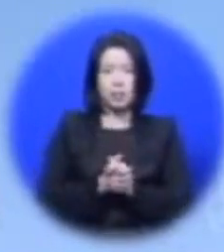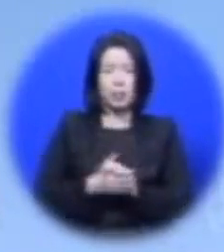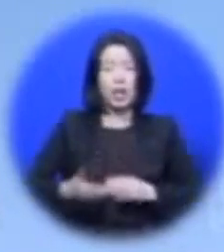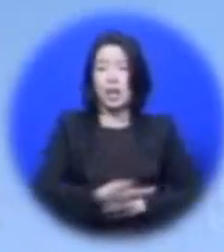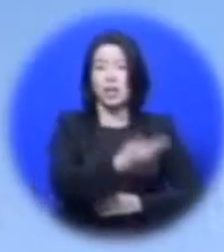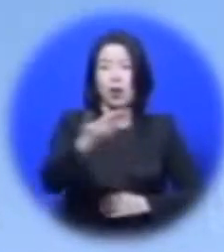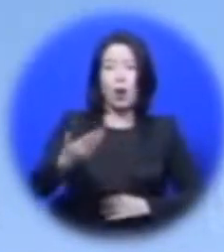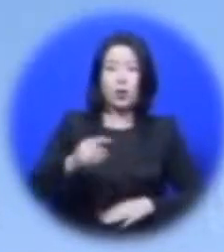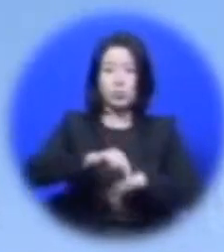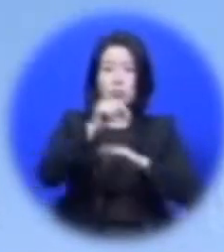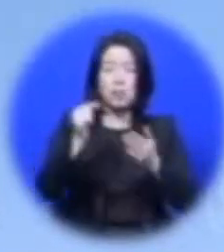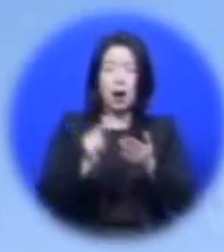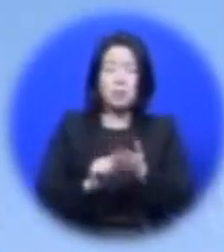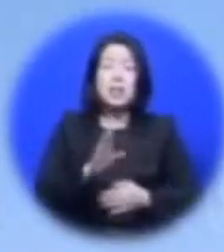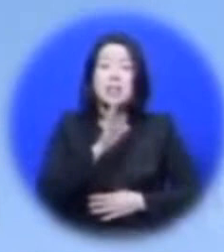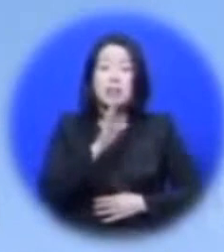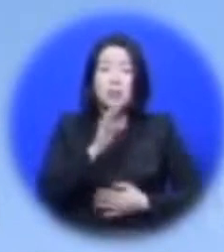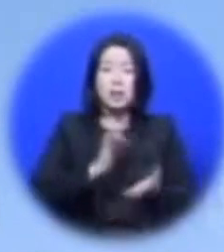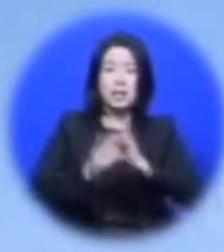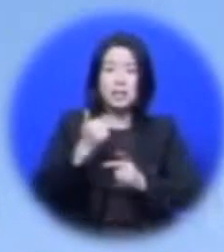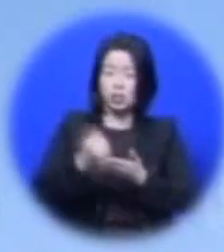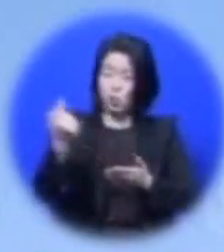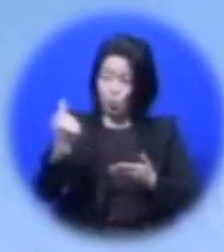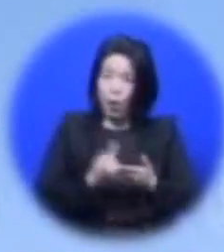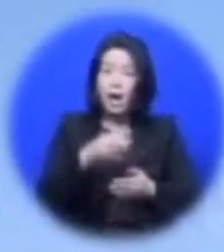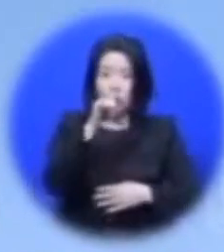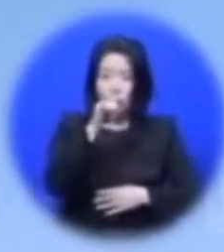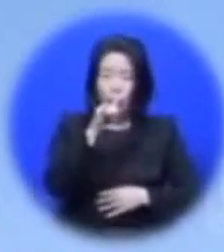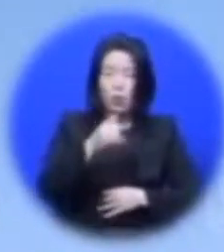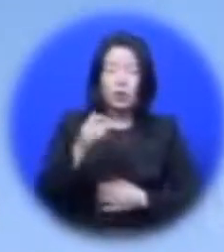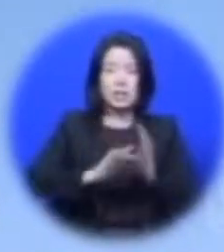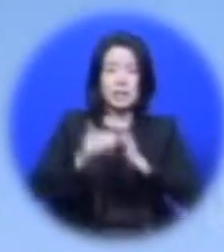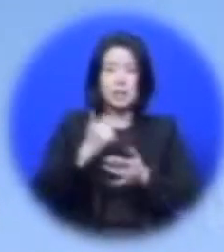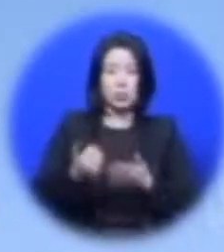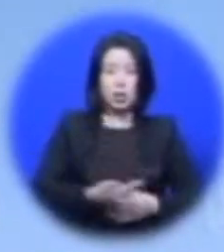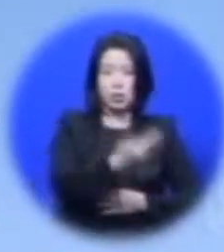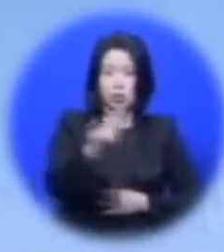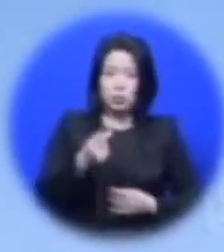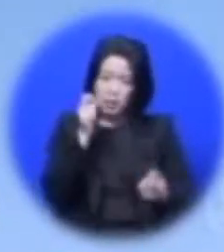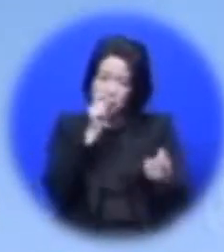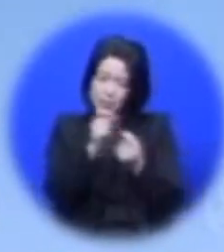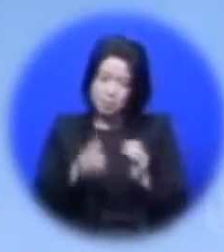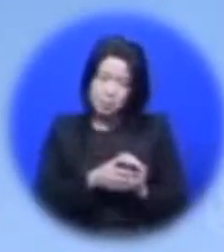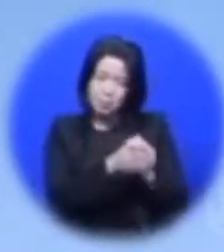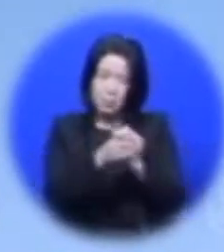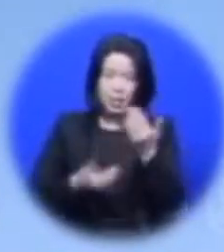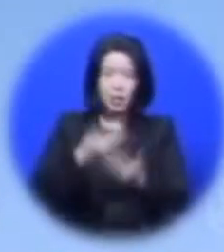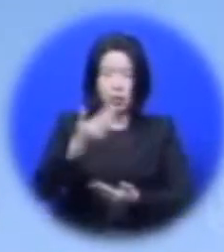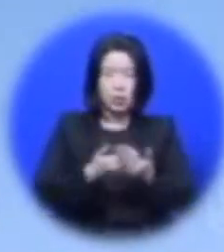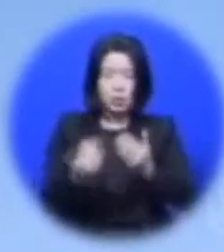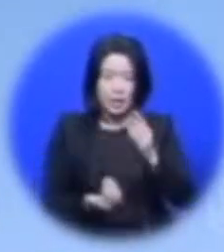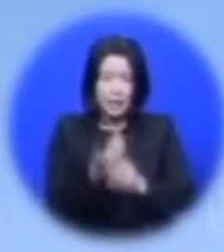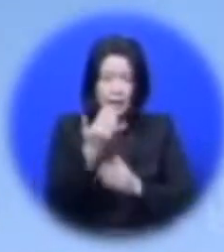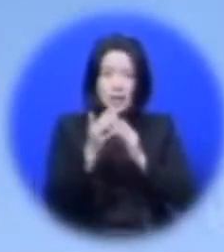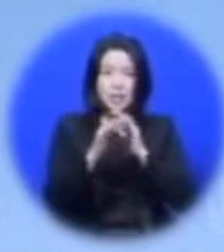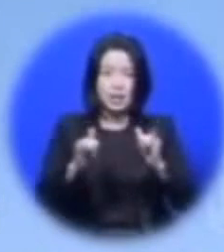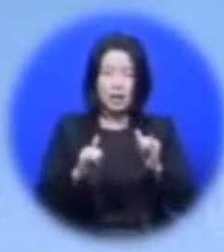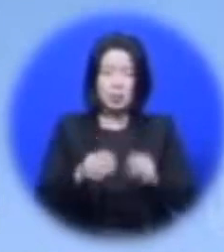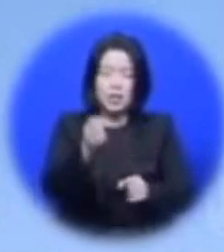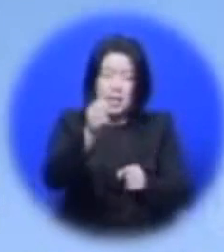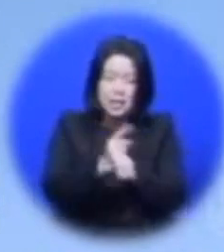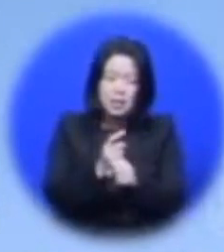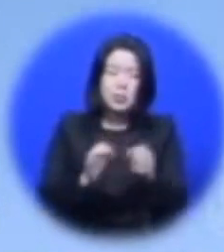여러분, 여러분의 마음에 정말 예수님이 와 계시고 예수님과 여러분의 친밀한 교제가 일어나는 사람은 이미 영생을